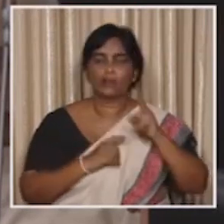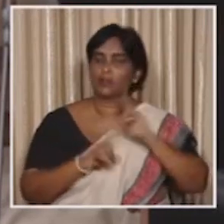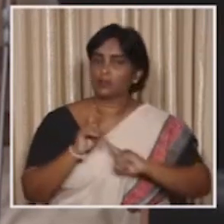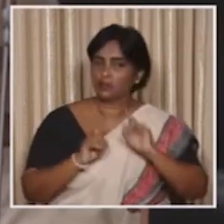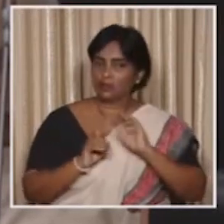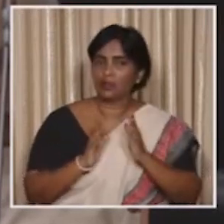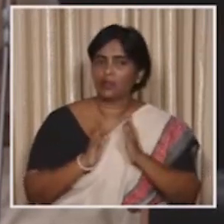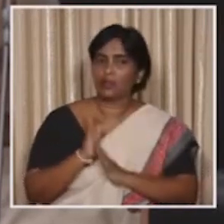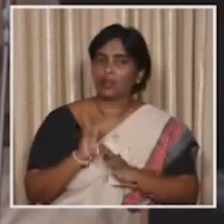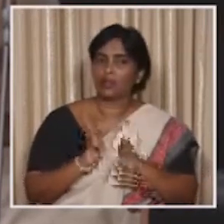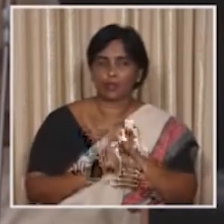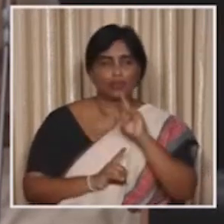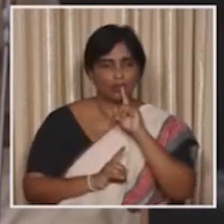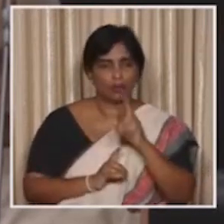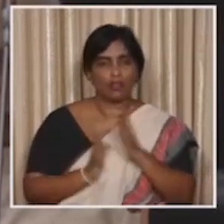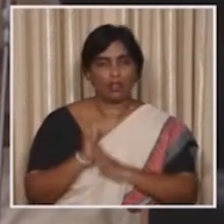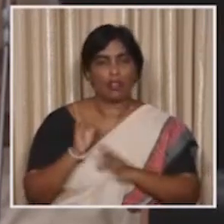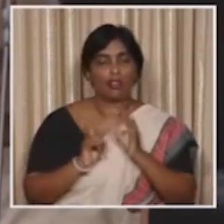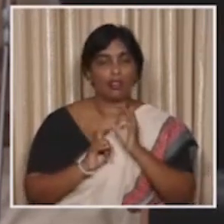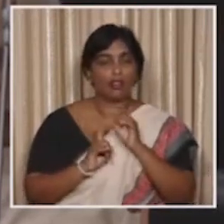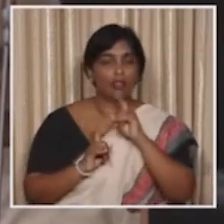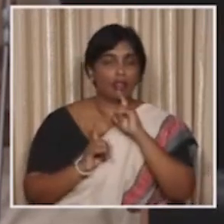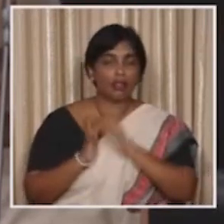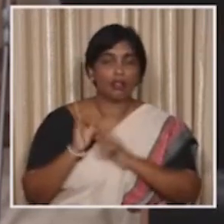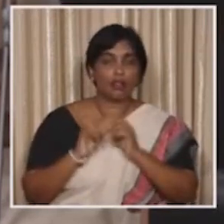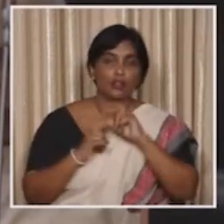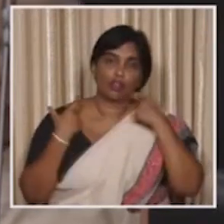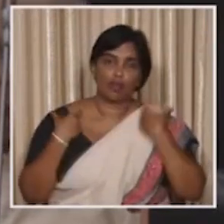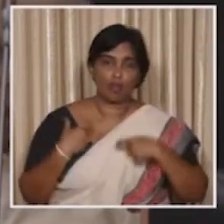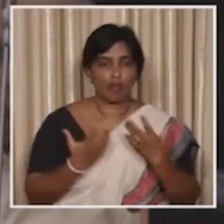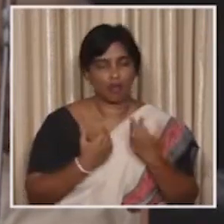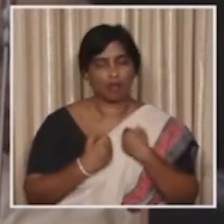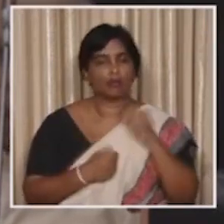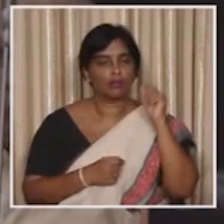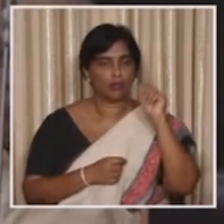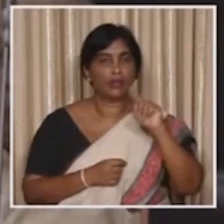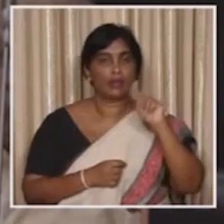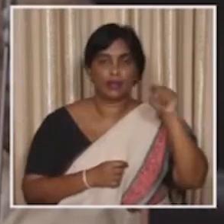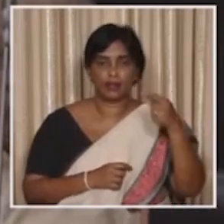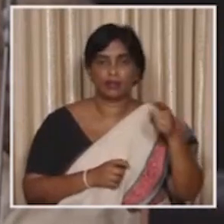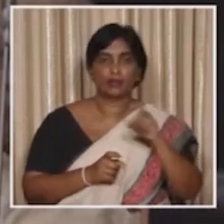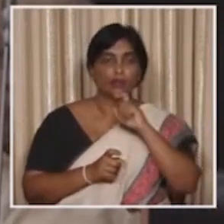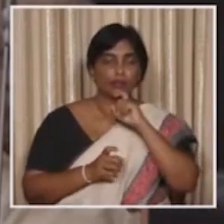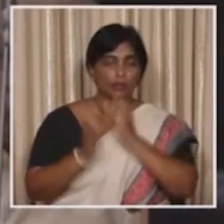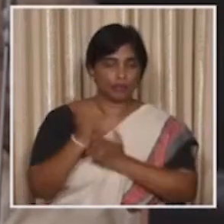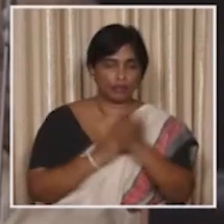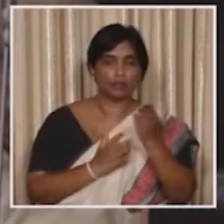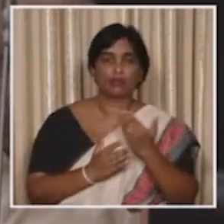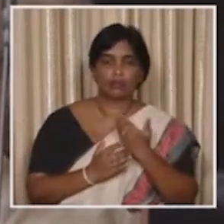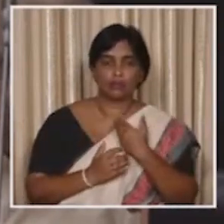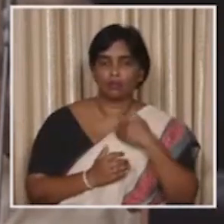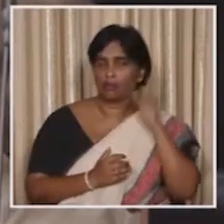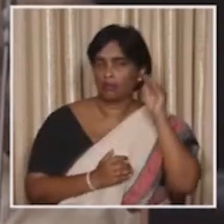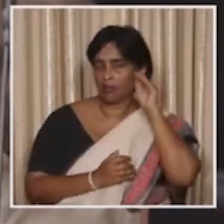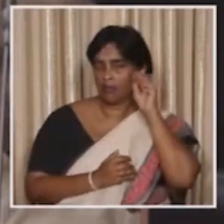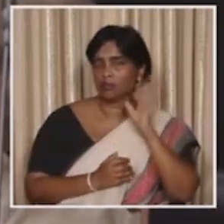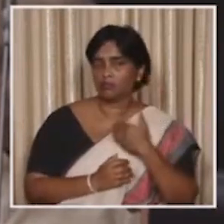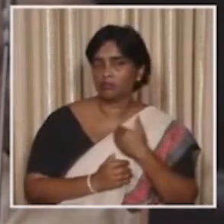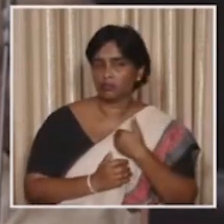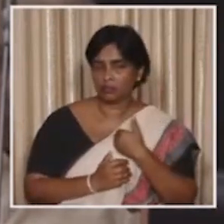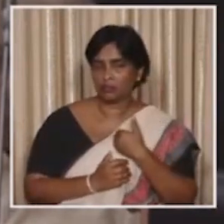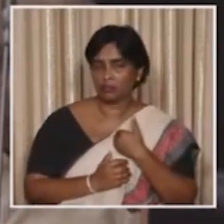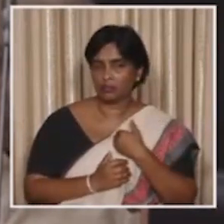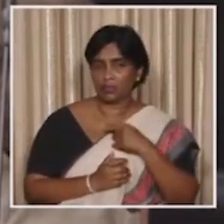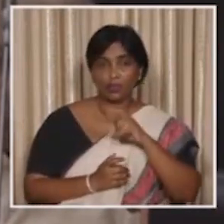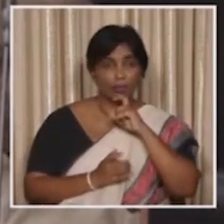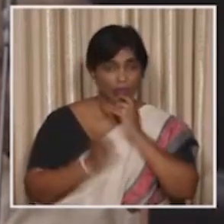සාකච්ඡා කළා ඇමතුමා කිව්වා ඇමතුමාට නීතිඥෙක් ඕනේ මං කිව්වා මේ හෙට මේගොල්ලෝ නඩු දාන්න යනවා මට ඒකයි ආවේ ආරංචිය